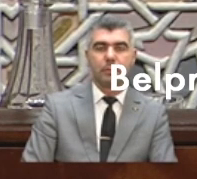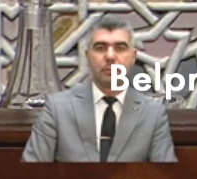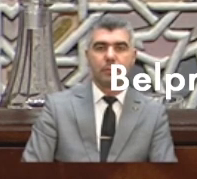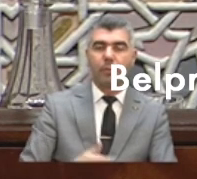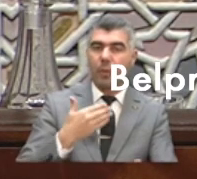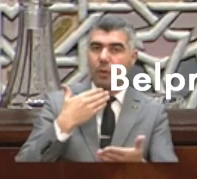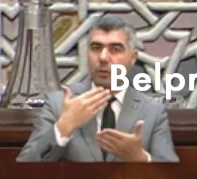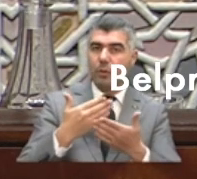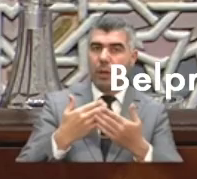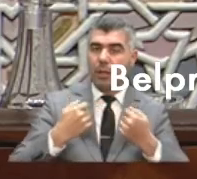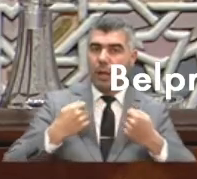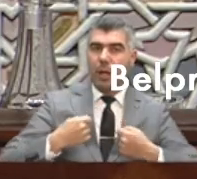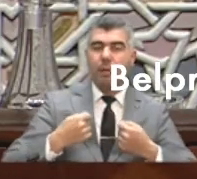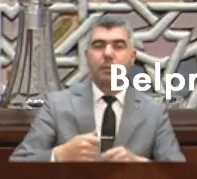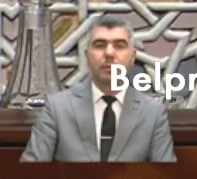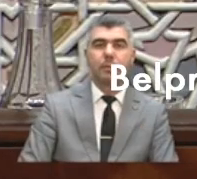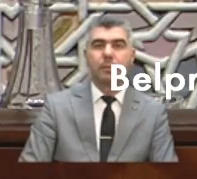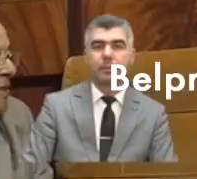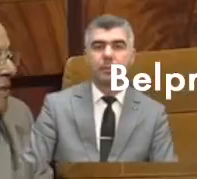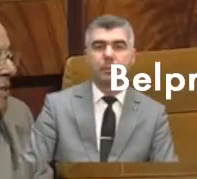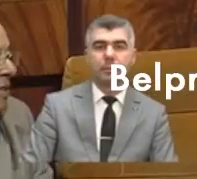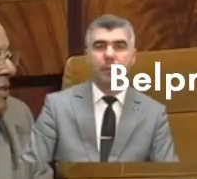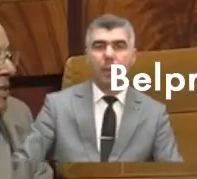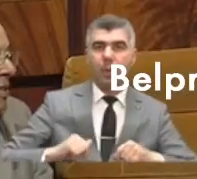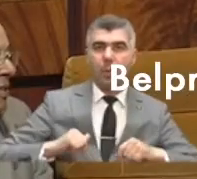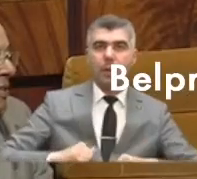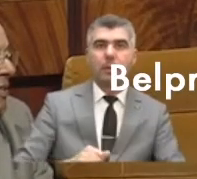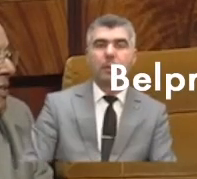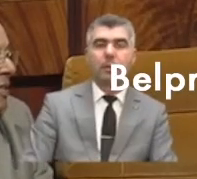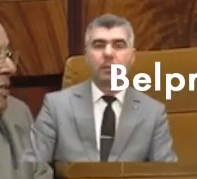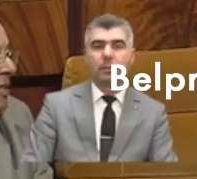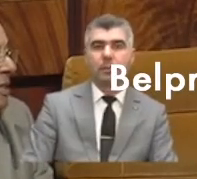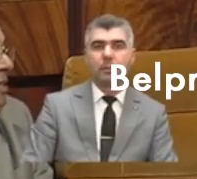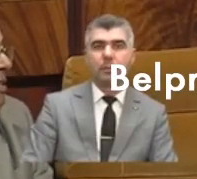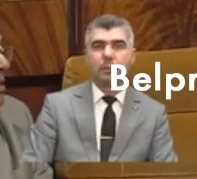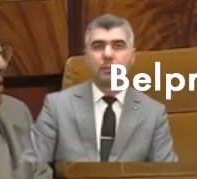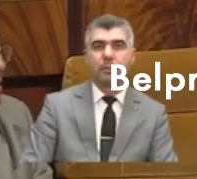شكرا السيدة الرئيسة، السيدة الوزيرة،